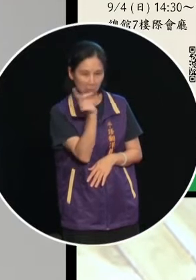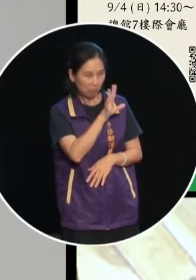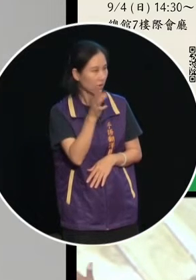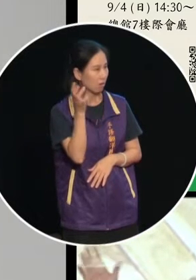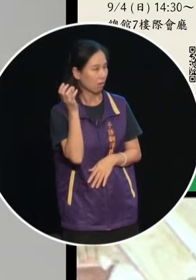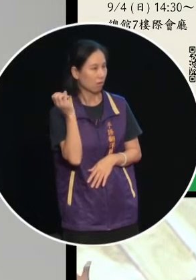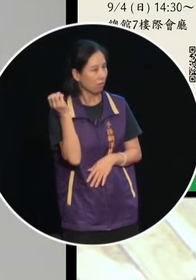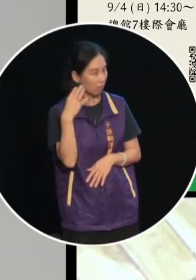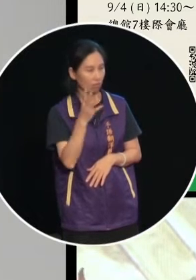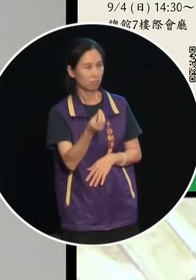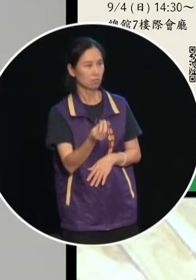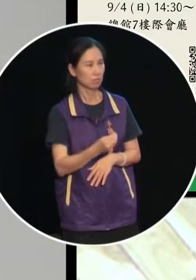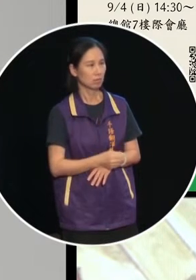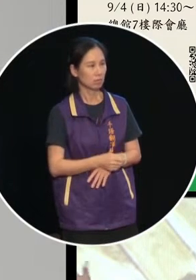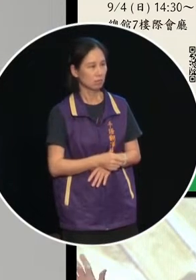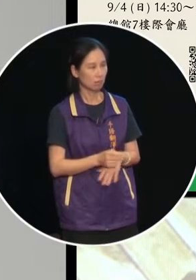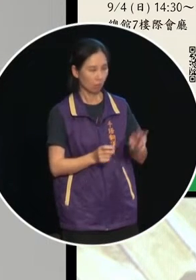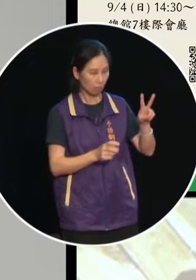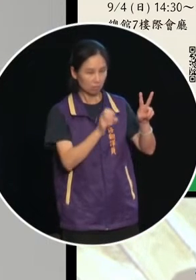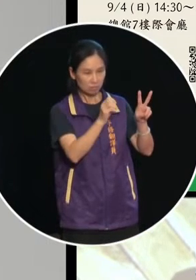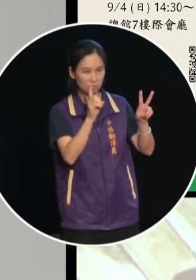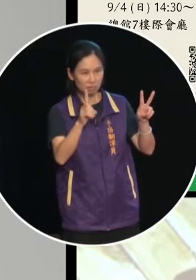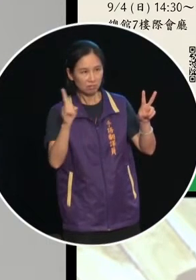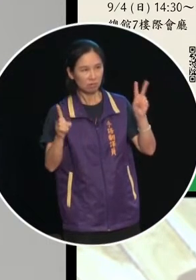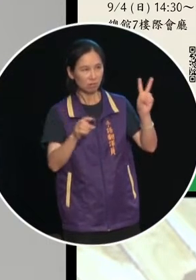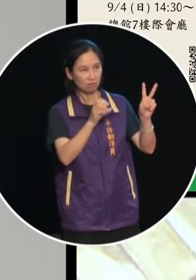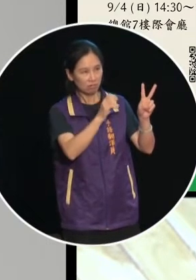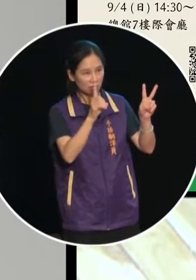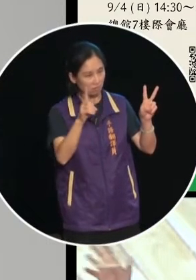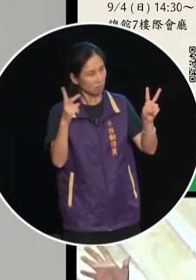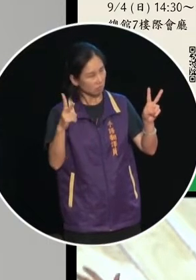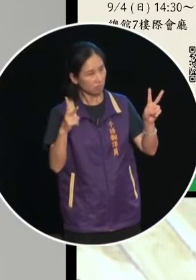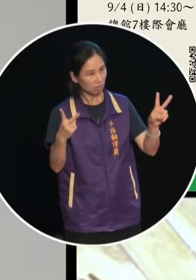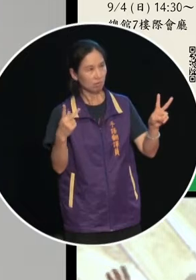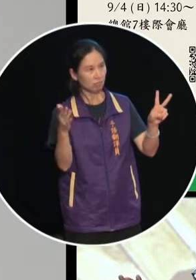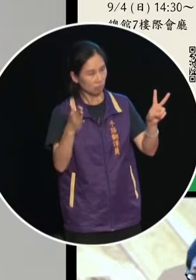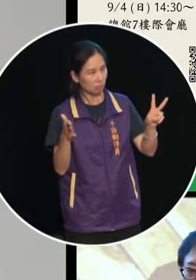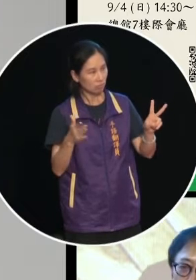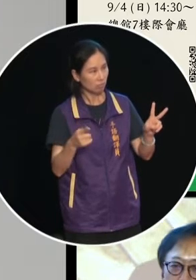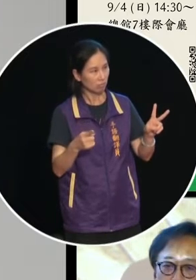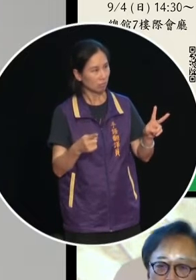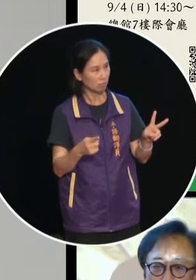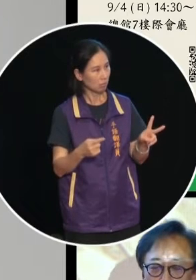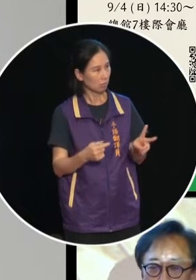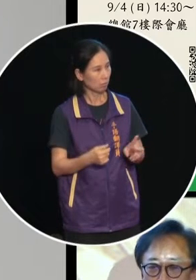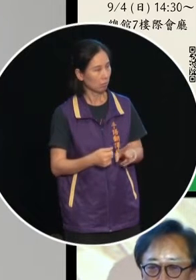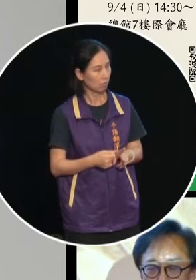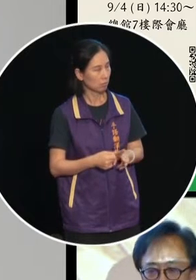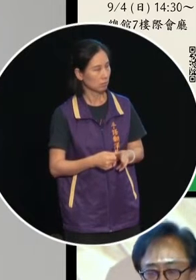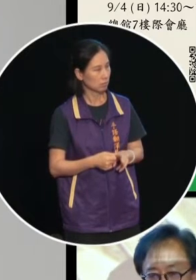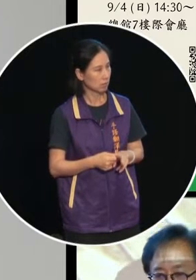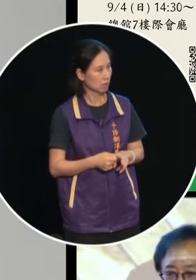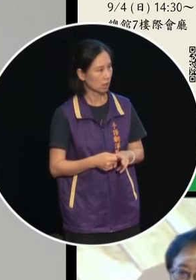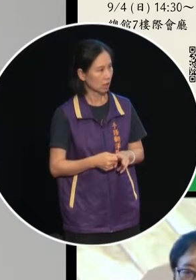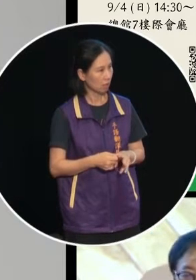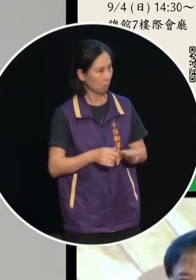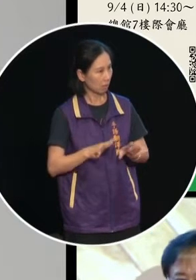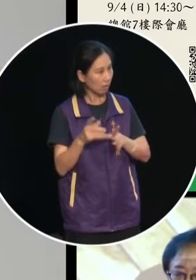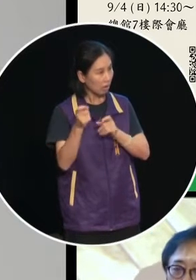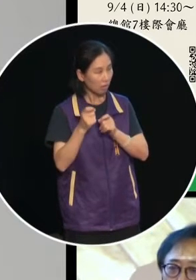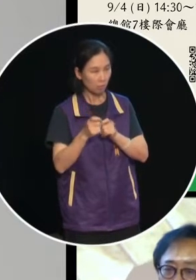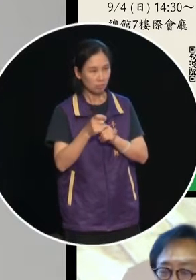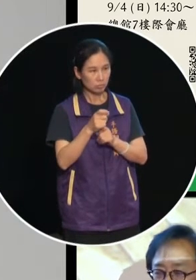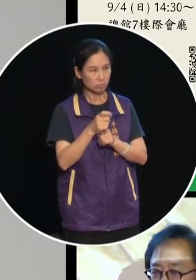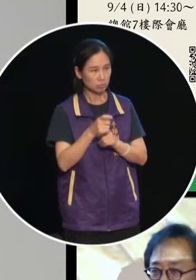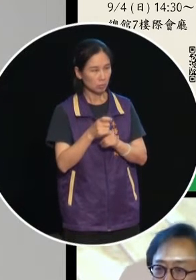后来是这10年2011到2022就变成是主流的。那现在中日友好很